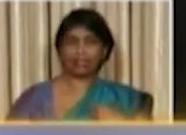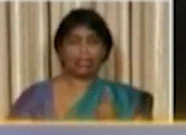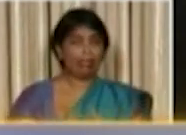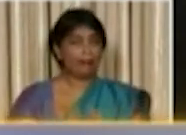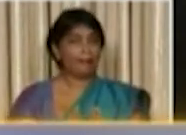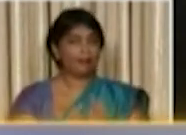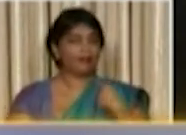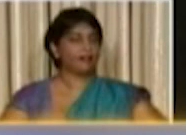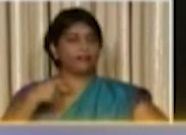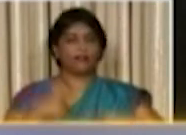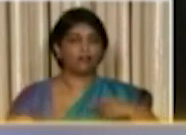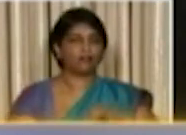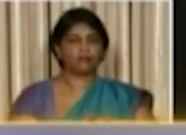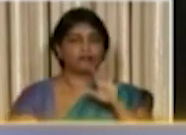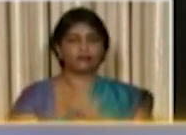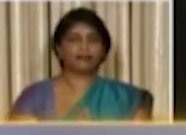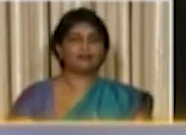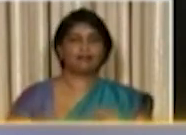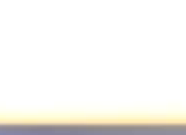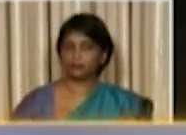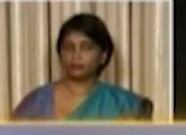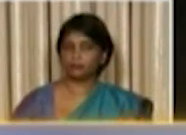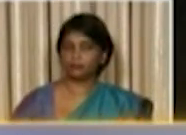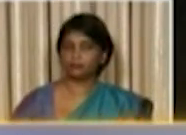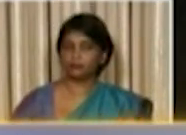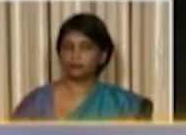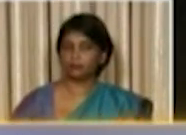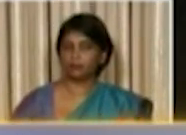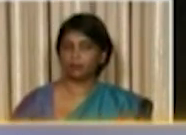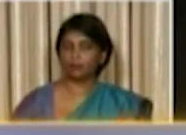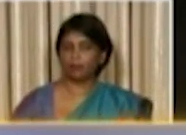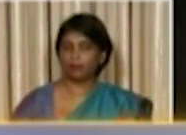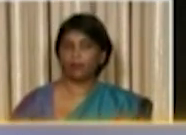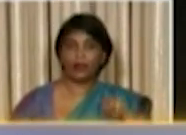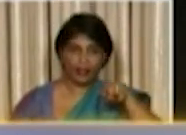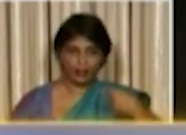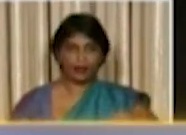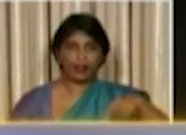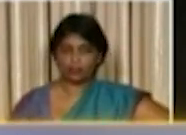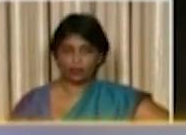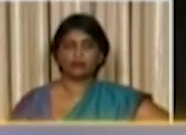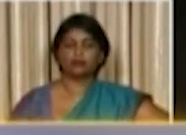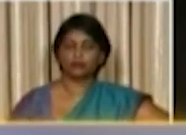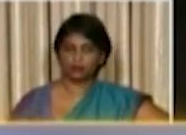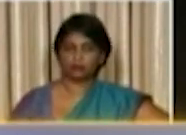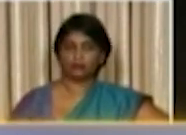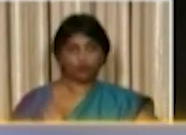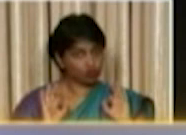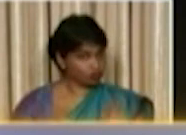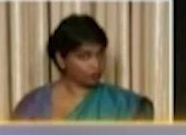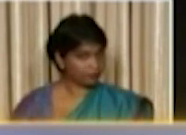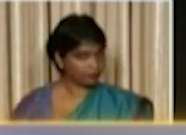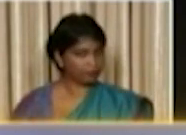මේ විවාද අරගෙන ඒවව සංකරන්න අපි හෙට අනිද්දායි සෙනසුරාදා අපි වෙන් කරනවා ලෑස්තිද